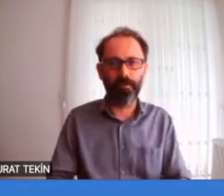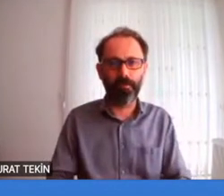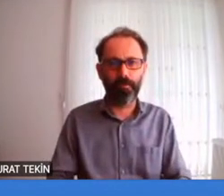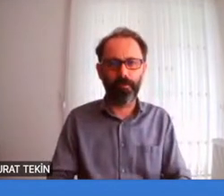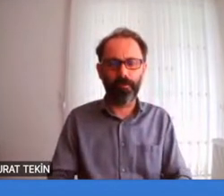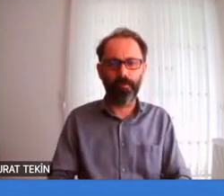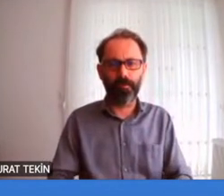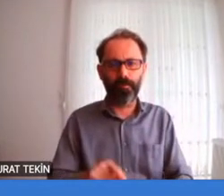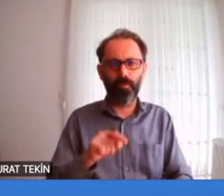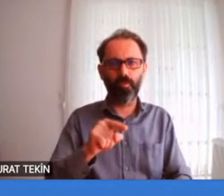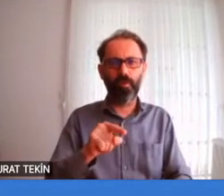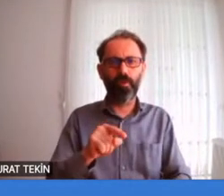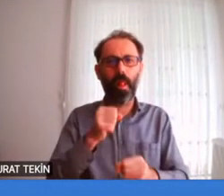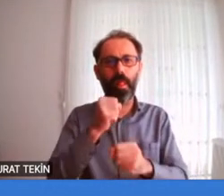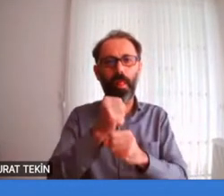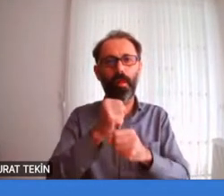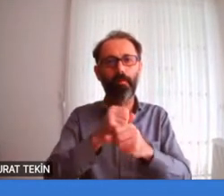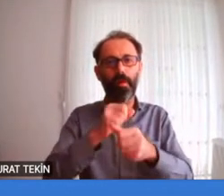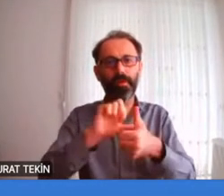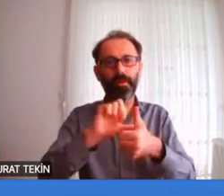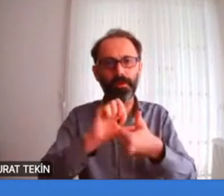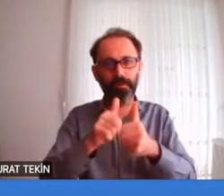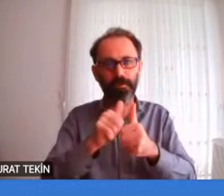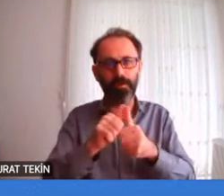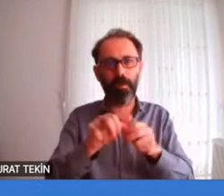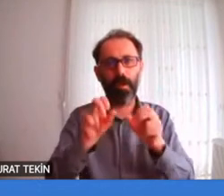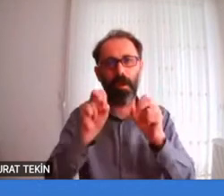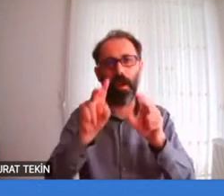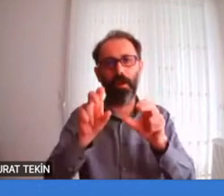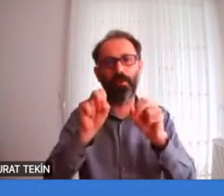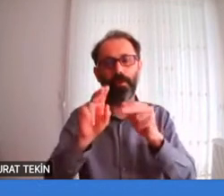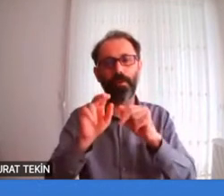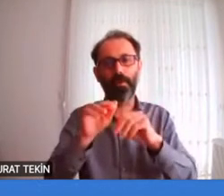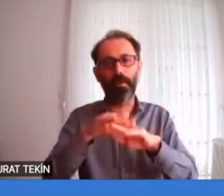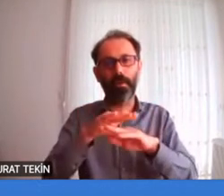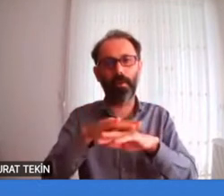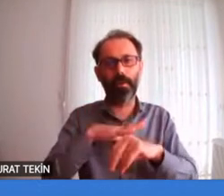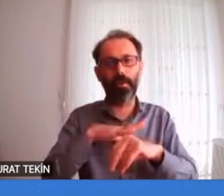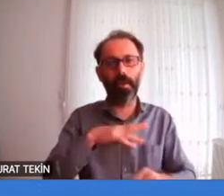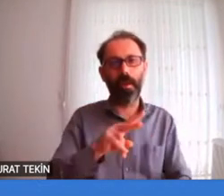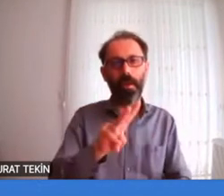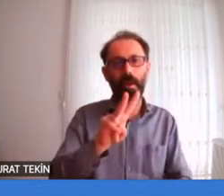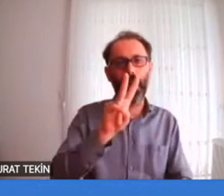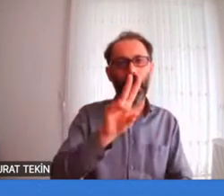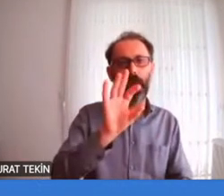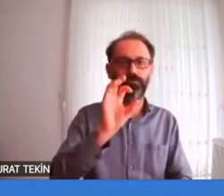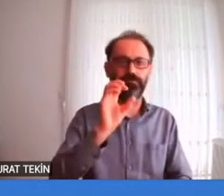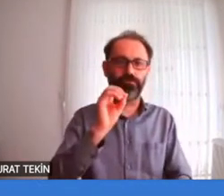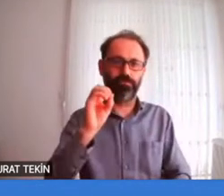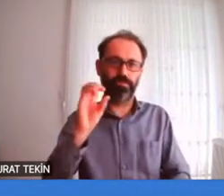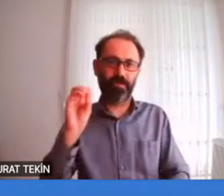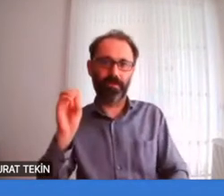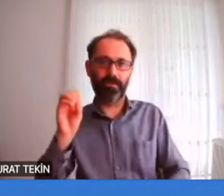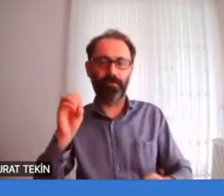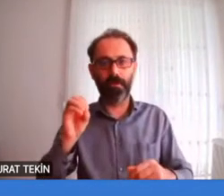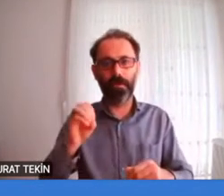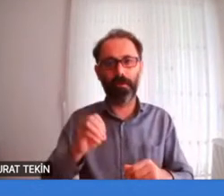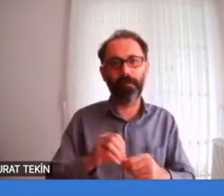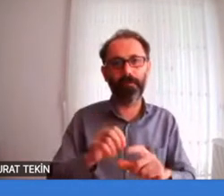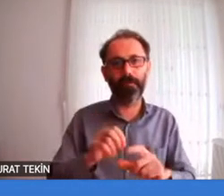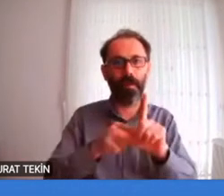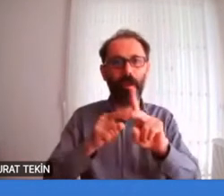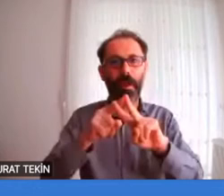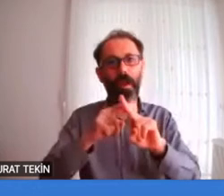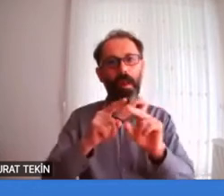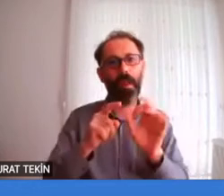hem sporculuğunu hem antrenörlüğünü yapıyorum. 2020 Tokyo Paralimpik Oyunları şampiyonluğunu yaşayarak